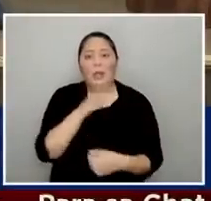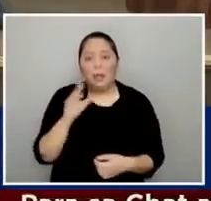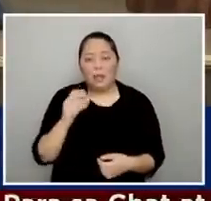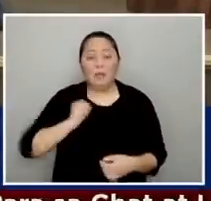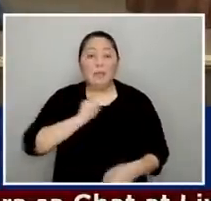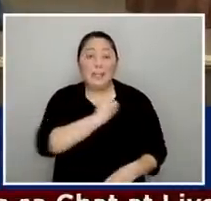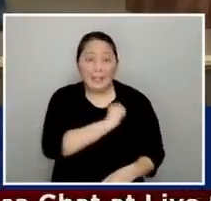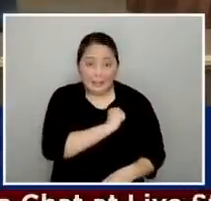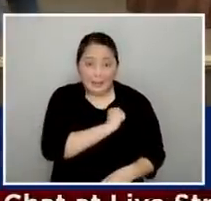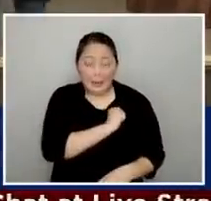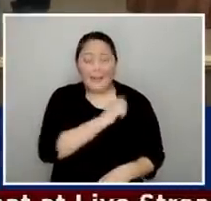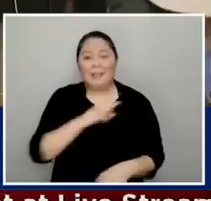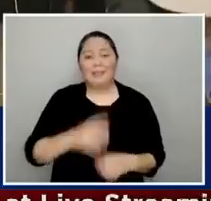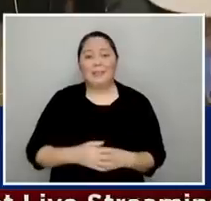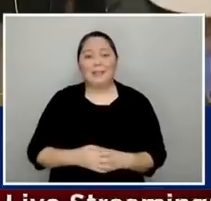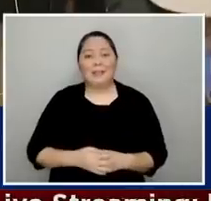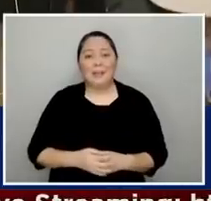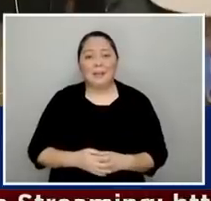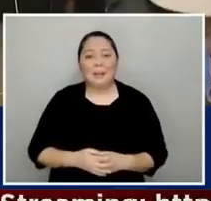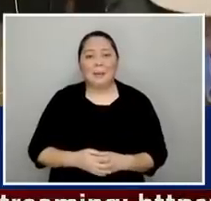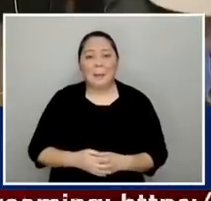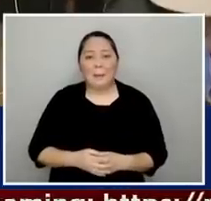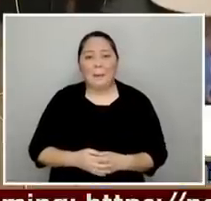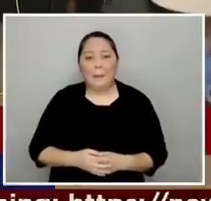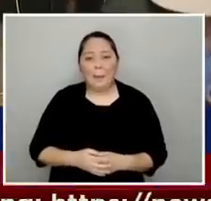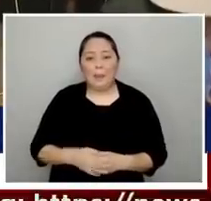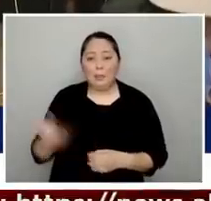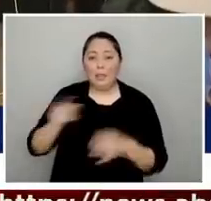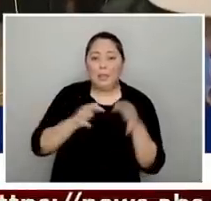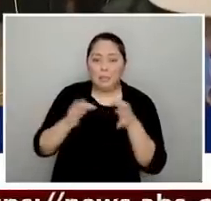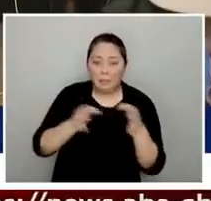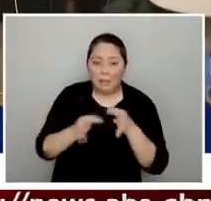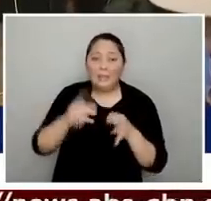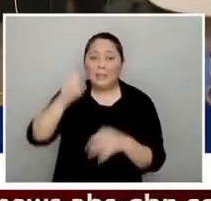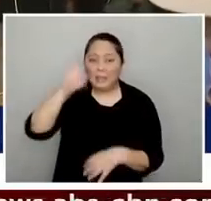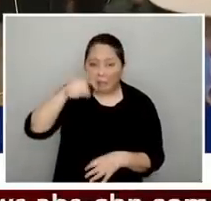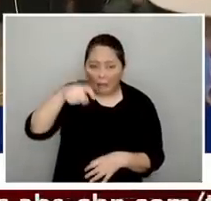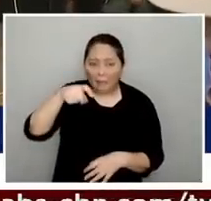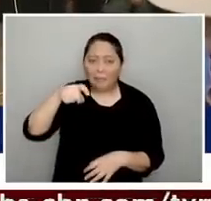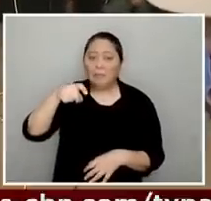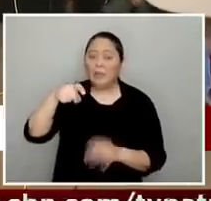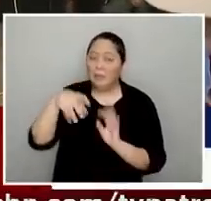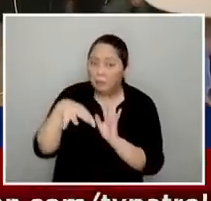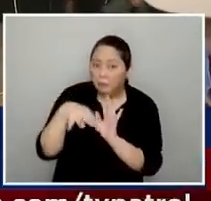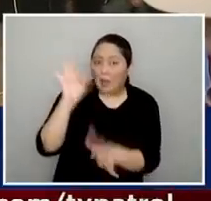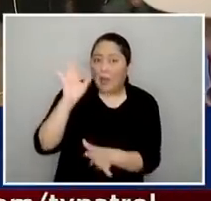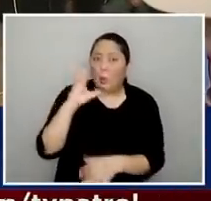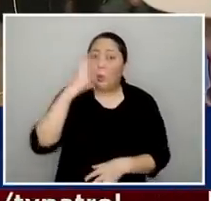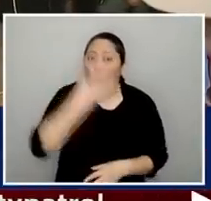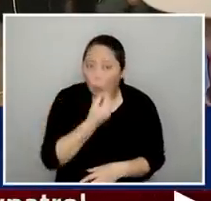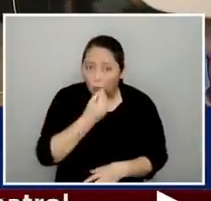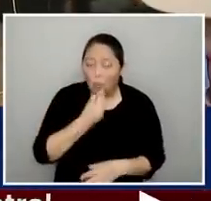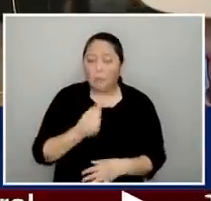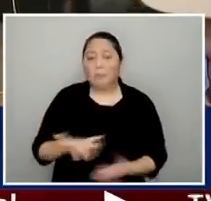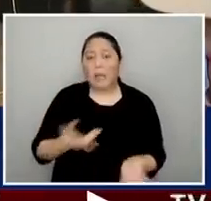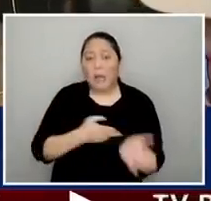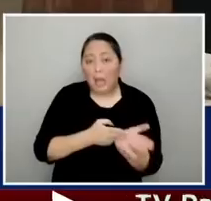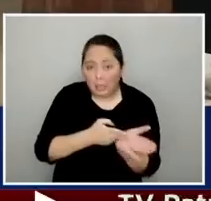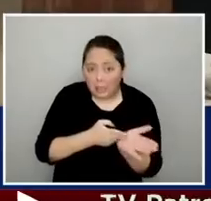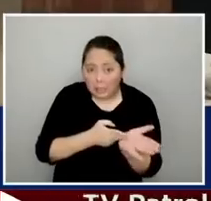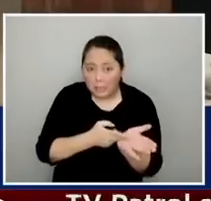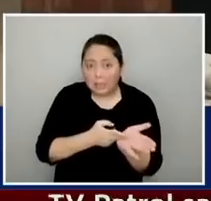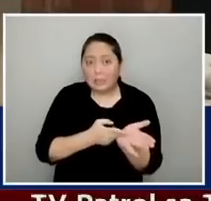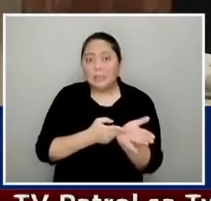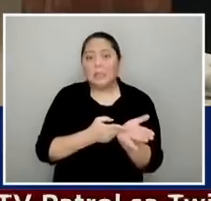na leader ng bansa. Pumili kayo ng mga leader na tapat, matapang, may puso, may alam.